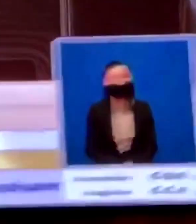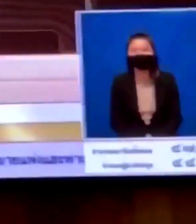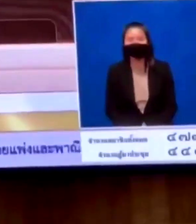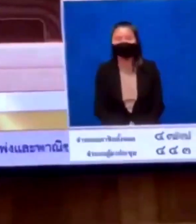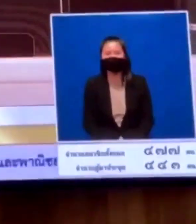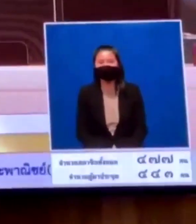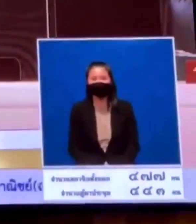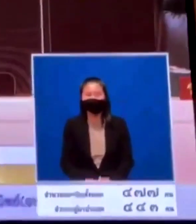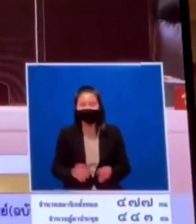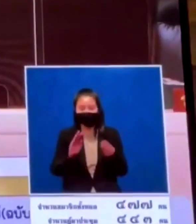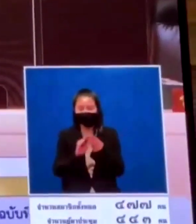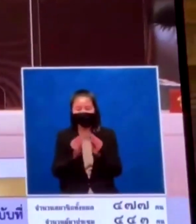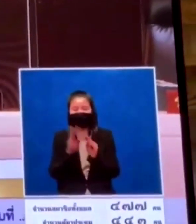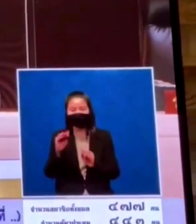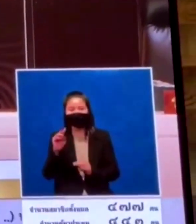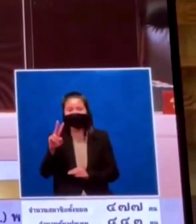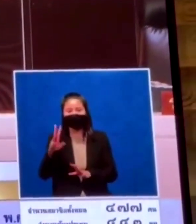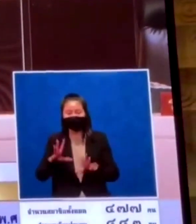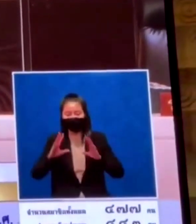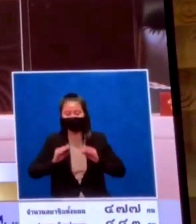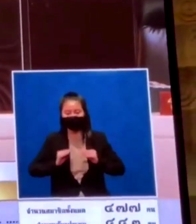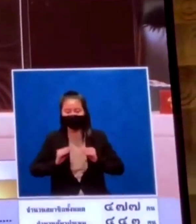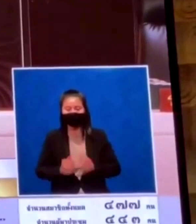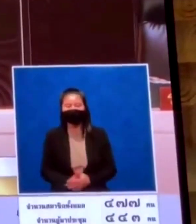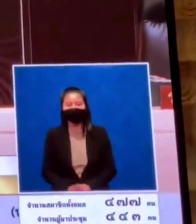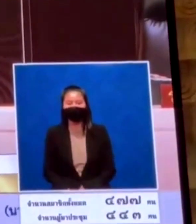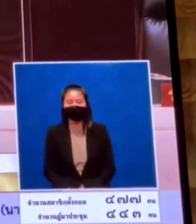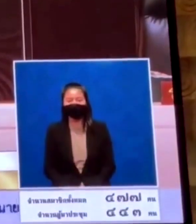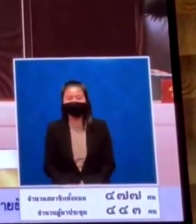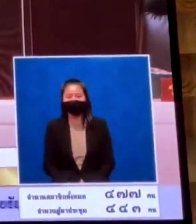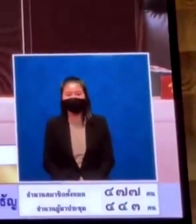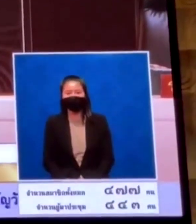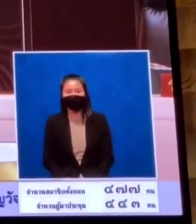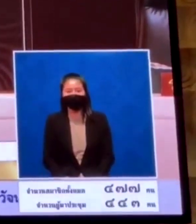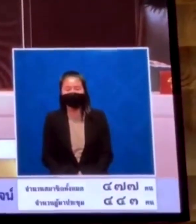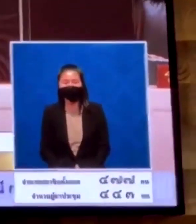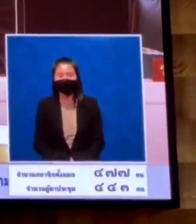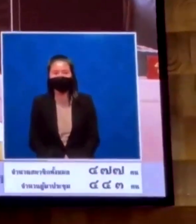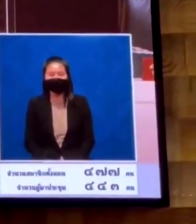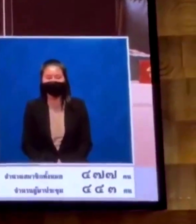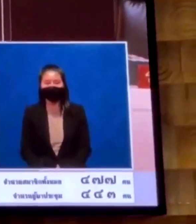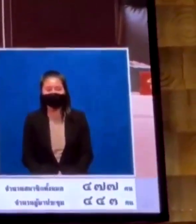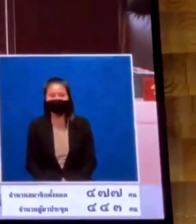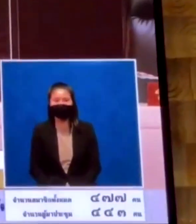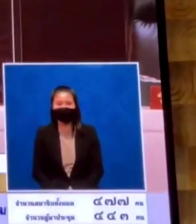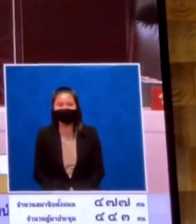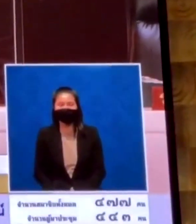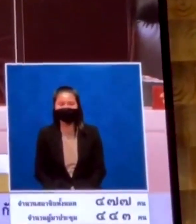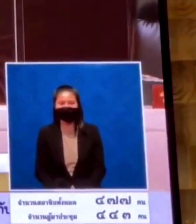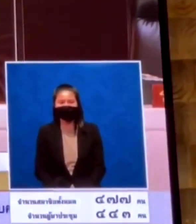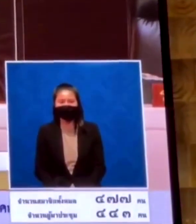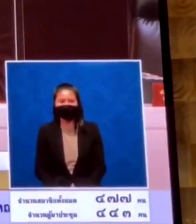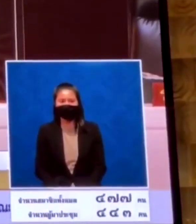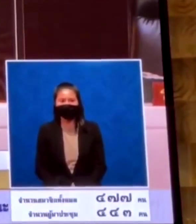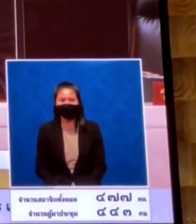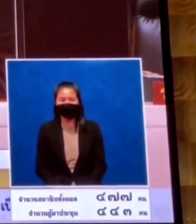ประมาณนี้ทันทีที่ผลโหวตพิกล็อกออกมาอย่างนี ้น้ำตา ก็โผล่เข้ากอดกันและกันระหว่างส.ส.คน